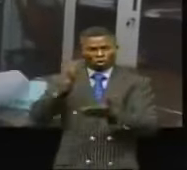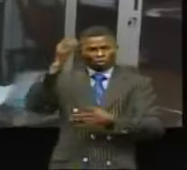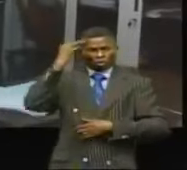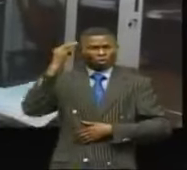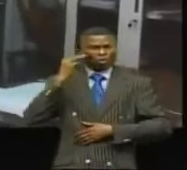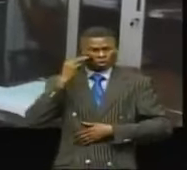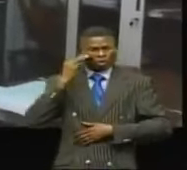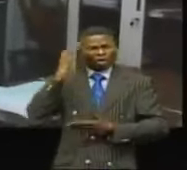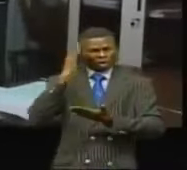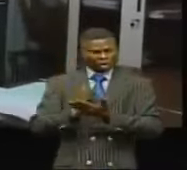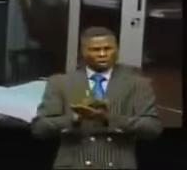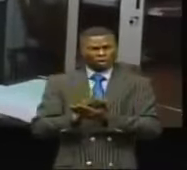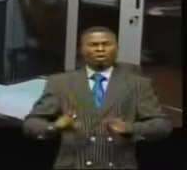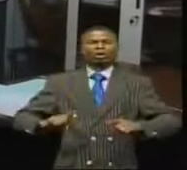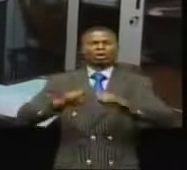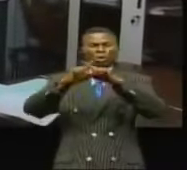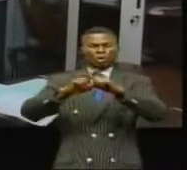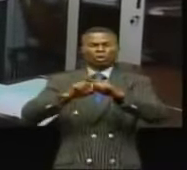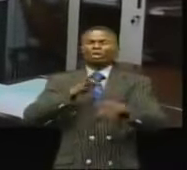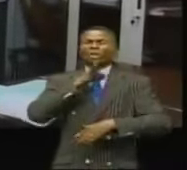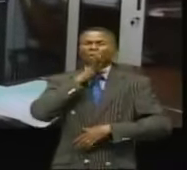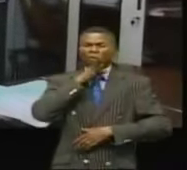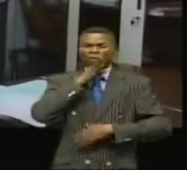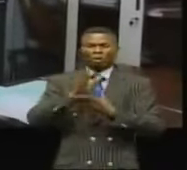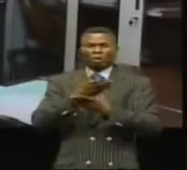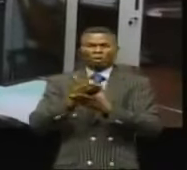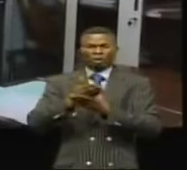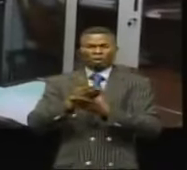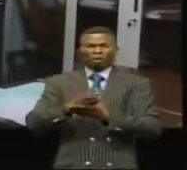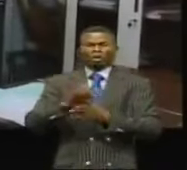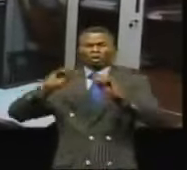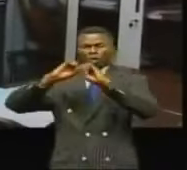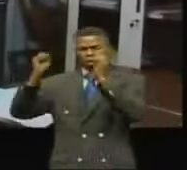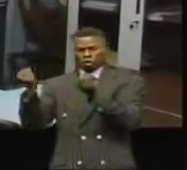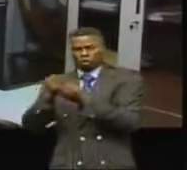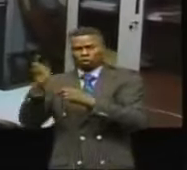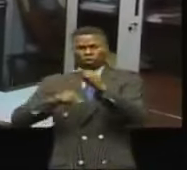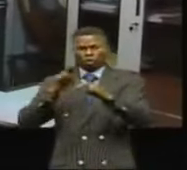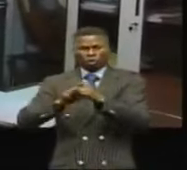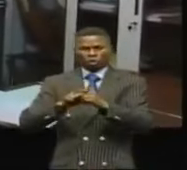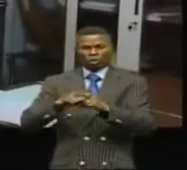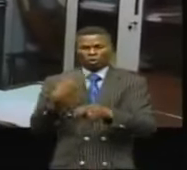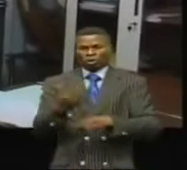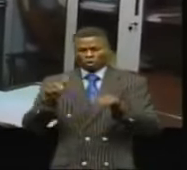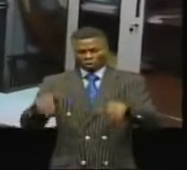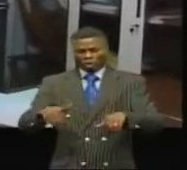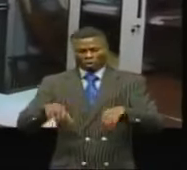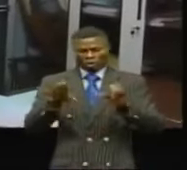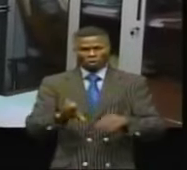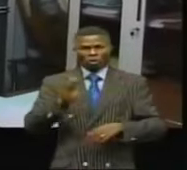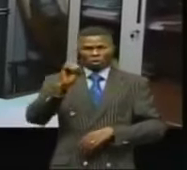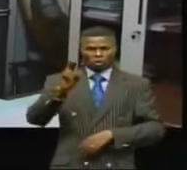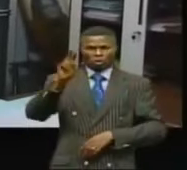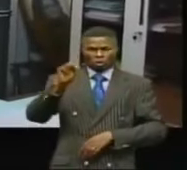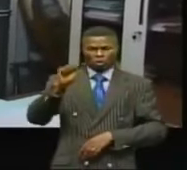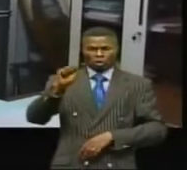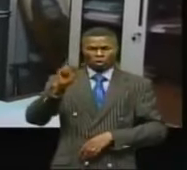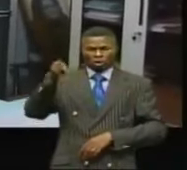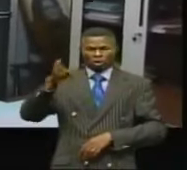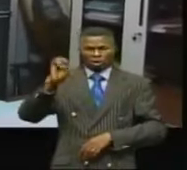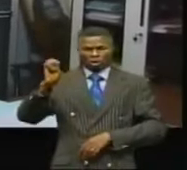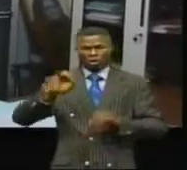mettre fin au conflit qui perdurait entre l'Office national de produits agricoles du Congo ONAPAC et l'Association